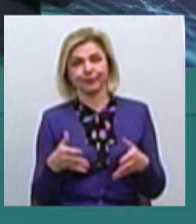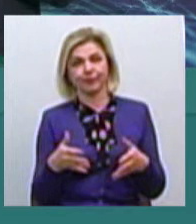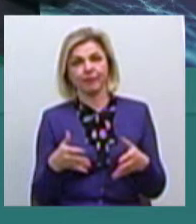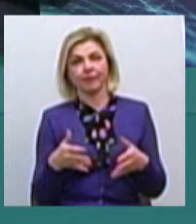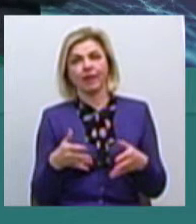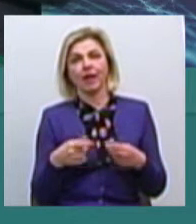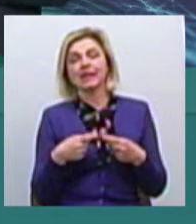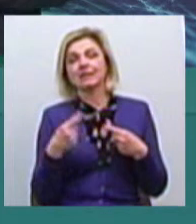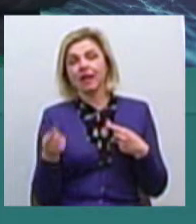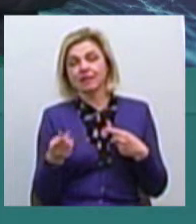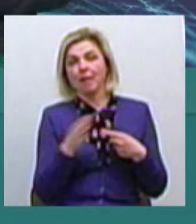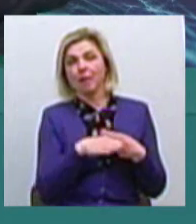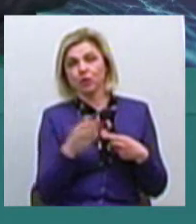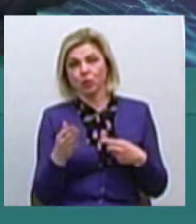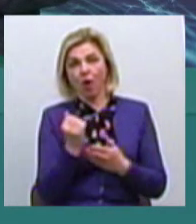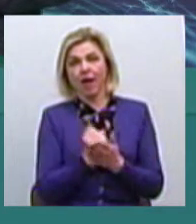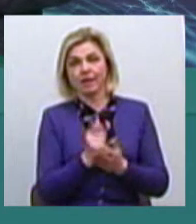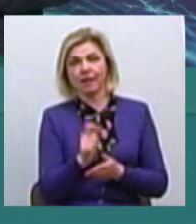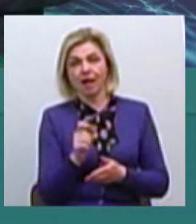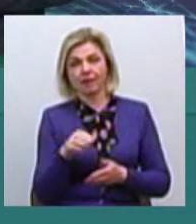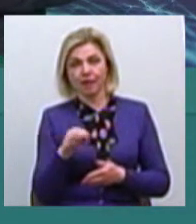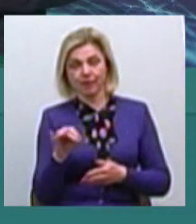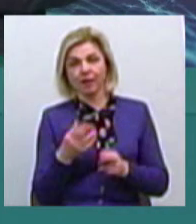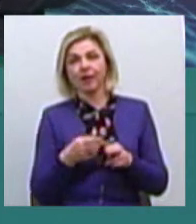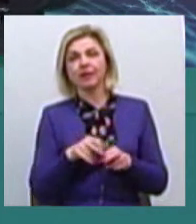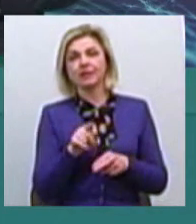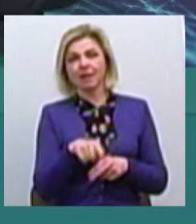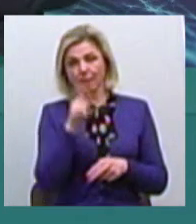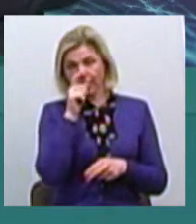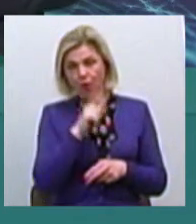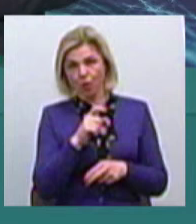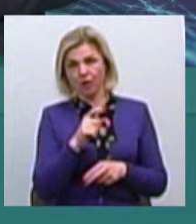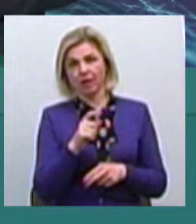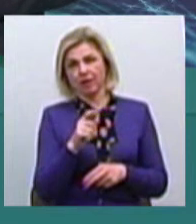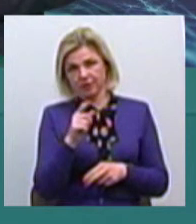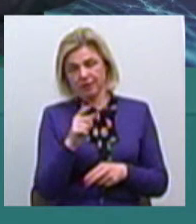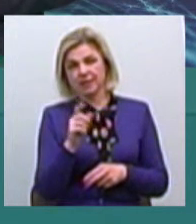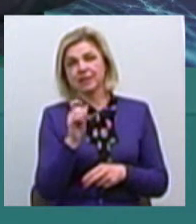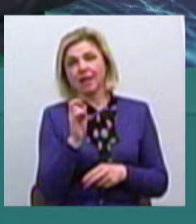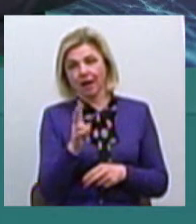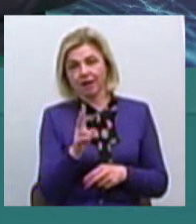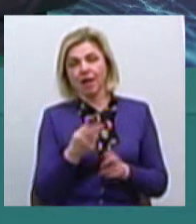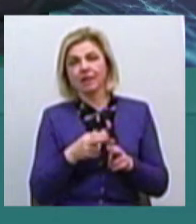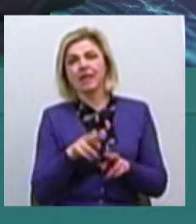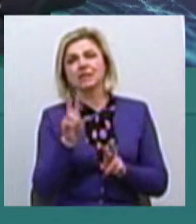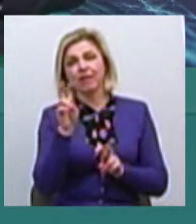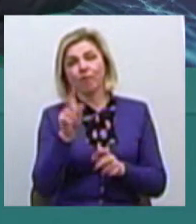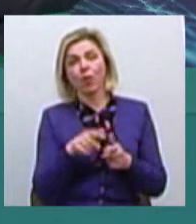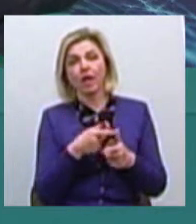большая дистанция между кандидатами, это плохой очень знак, это символ